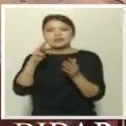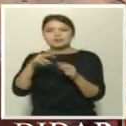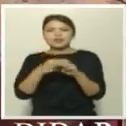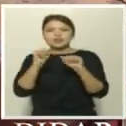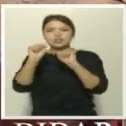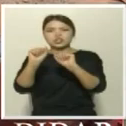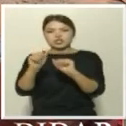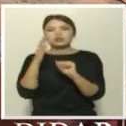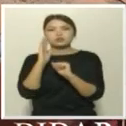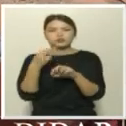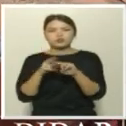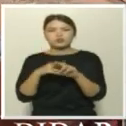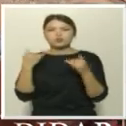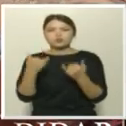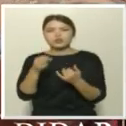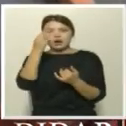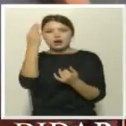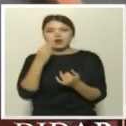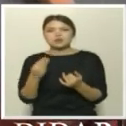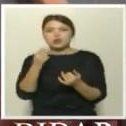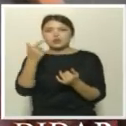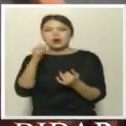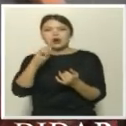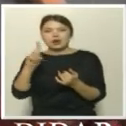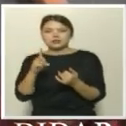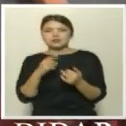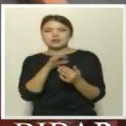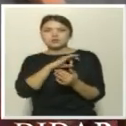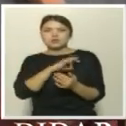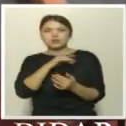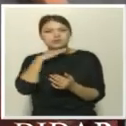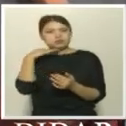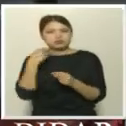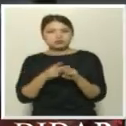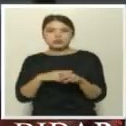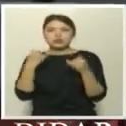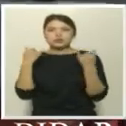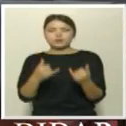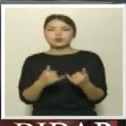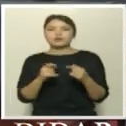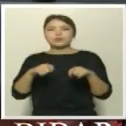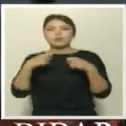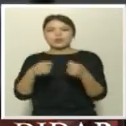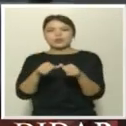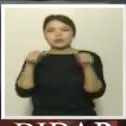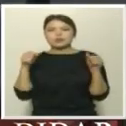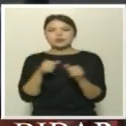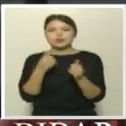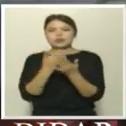что Мангистауская область является лидером по потреблению природного газа в нашей стране. Поэтому проект придаст новый импульс